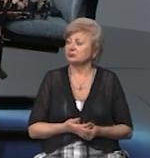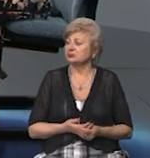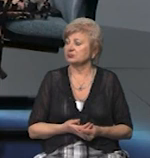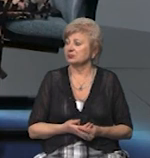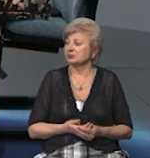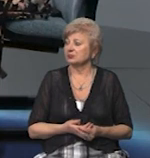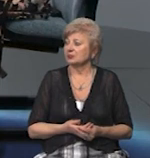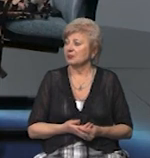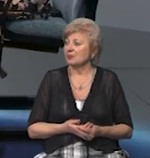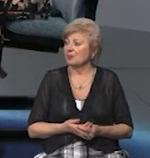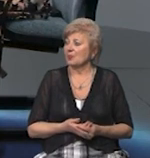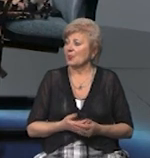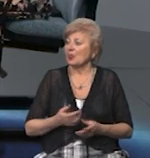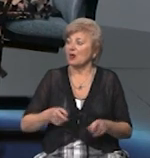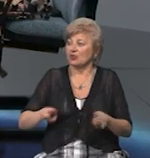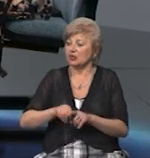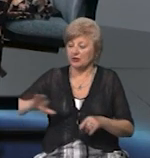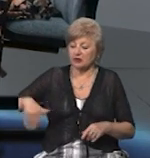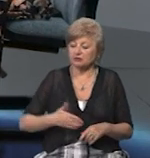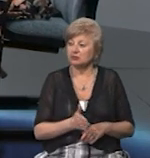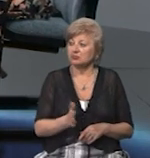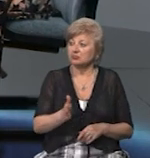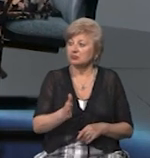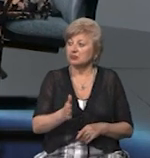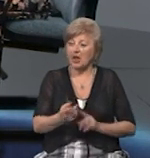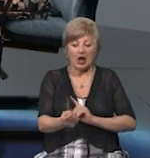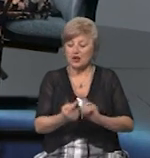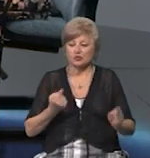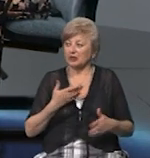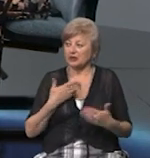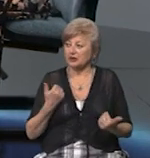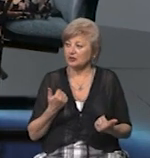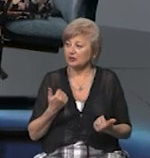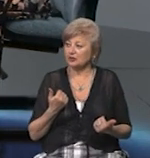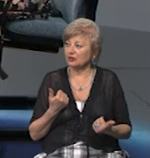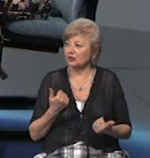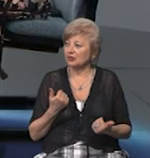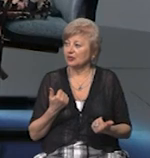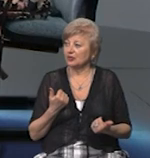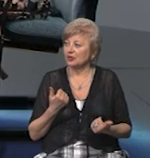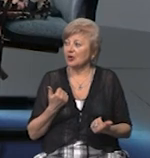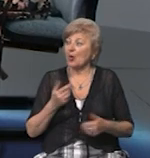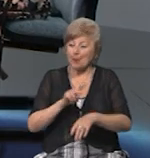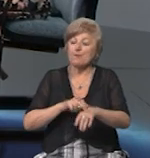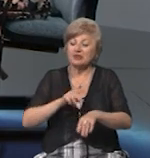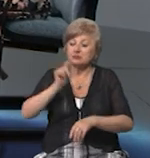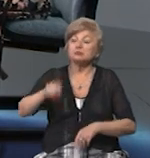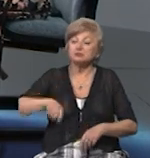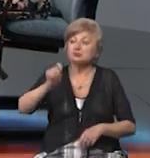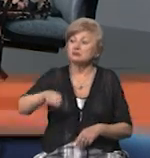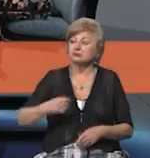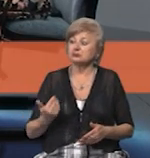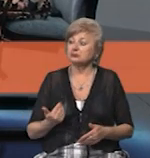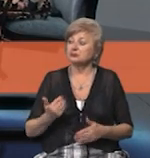здається, ломбард. Ось так їде, а в цей бік не їде транспорт. Бачимо, ну, це коли є патрульний. Зараз